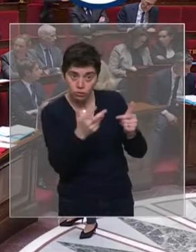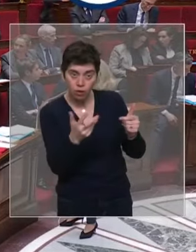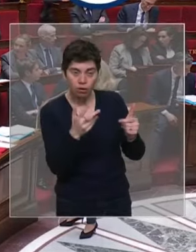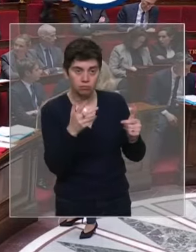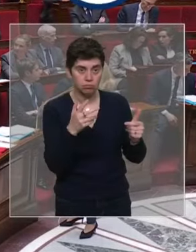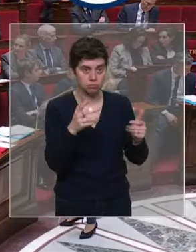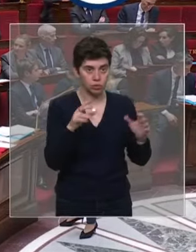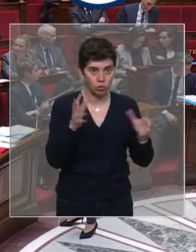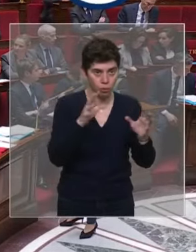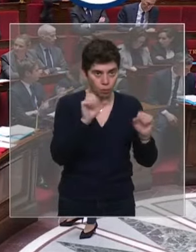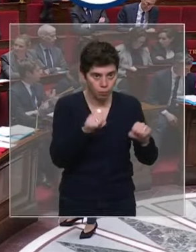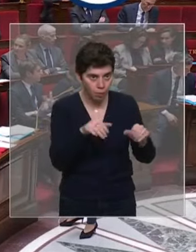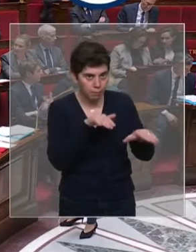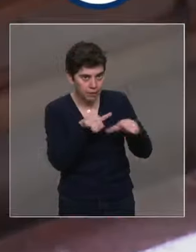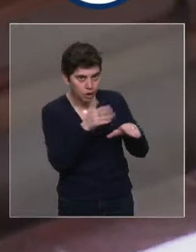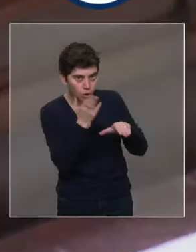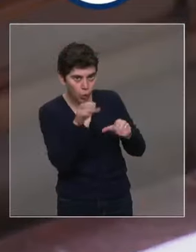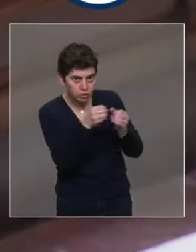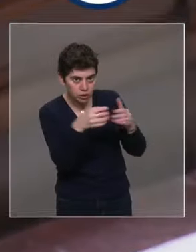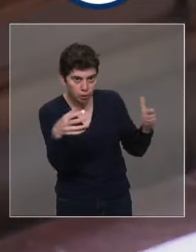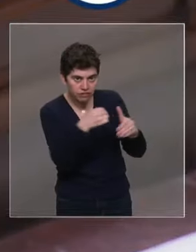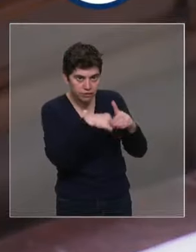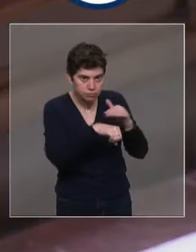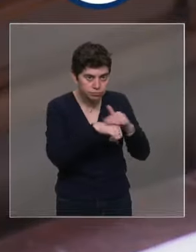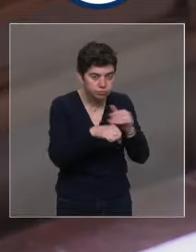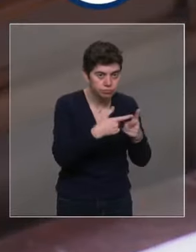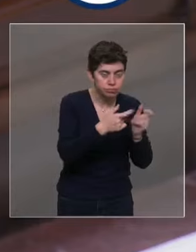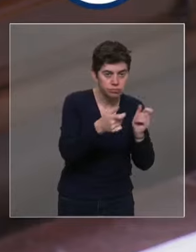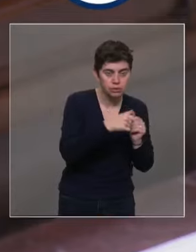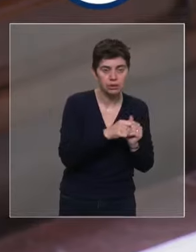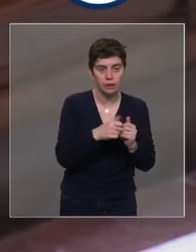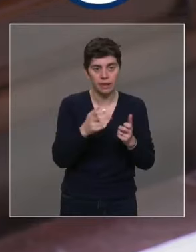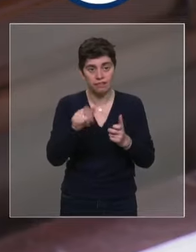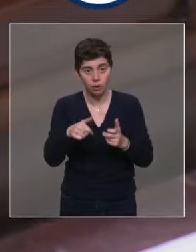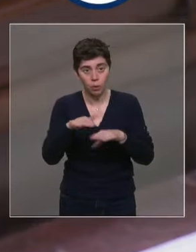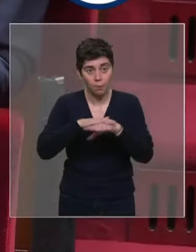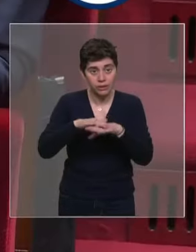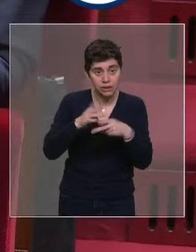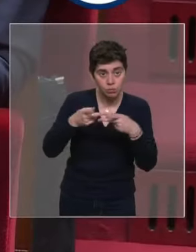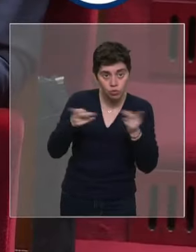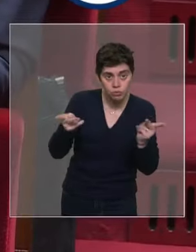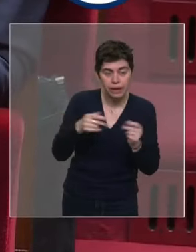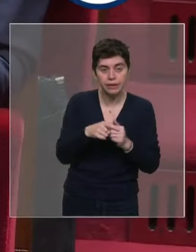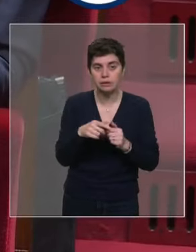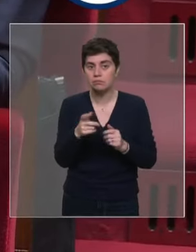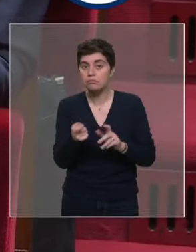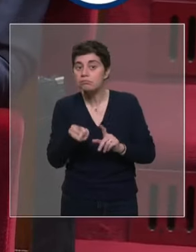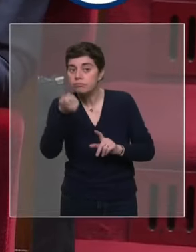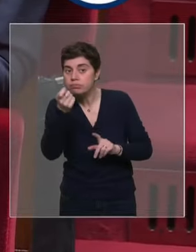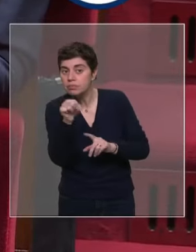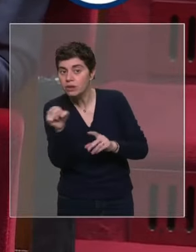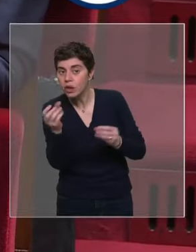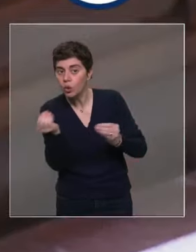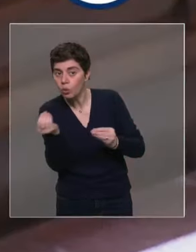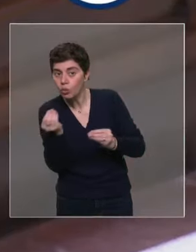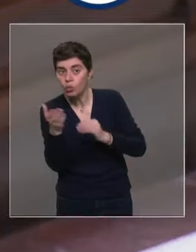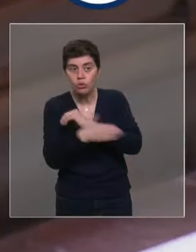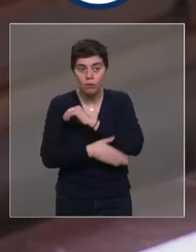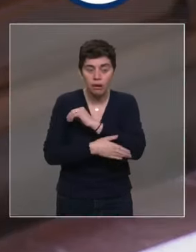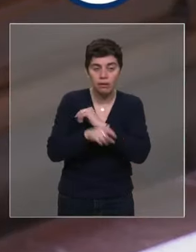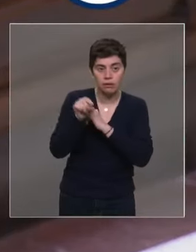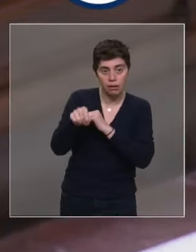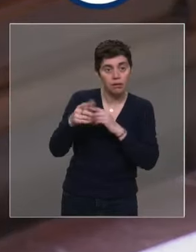également des politiques publiques qui renforcent l'éducation prioritaire, qui renforcent la ruralité. Et on tient compte également de la